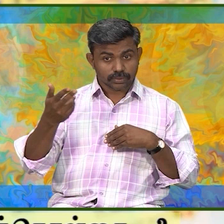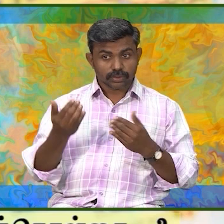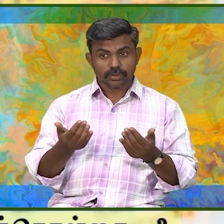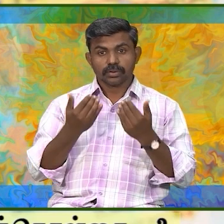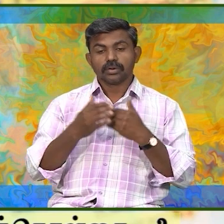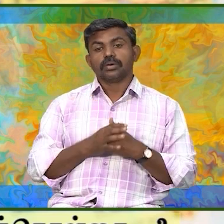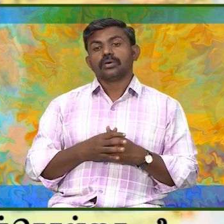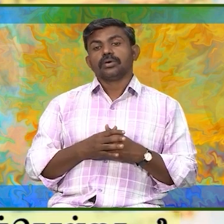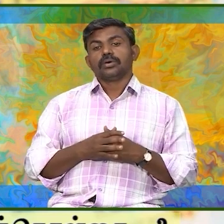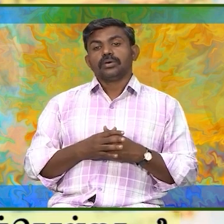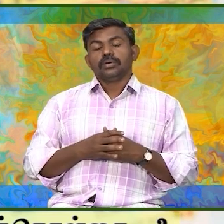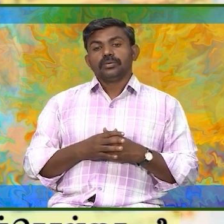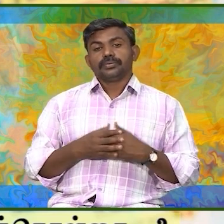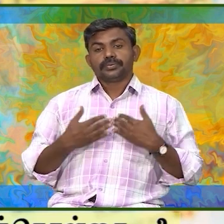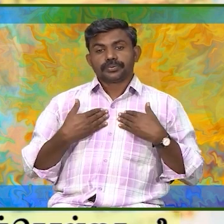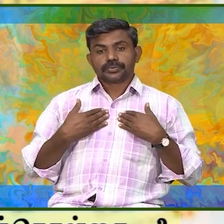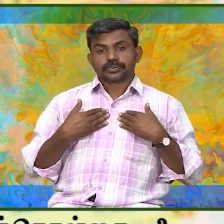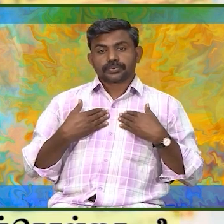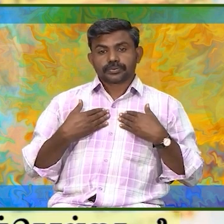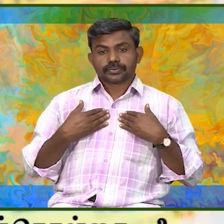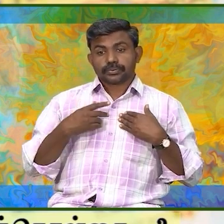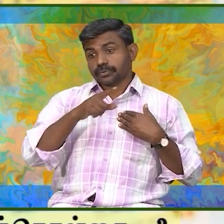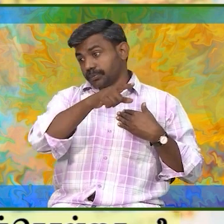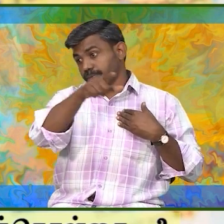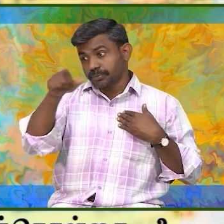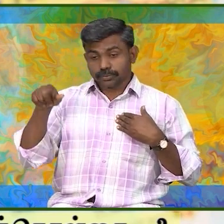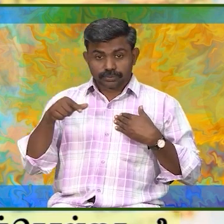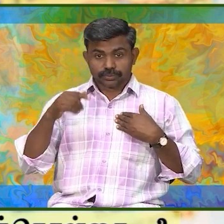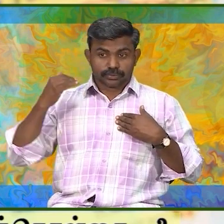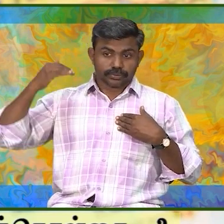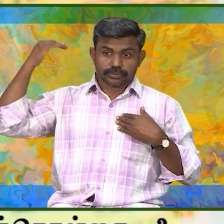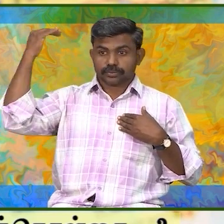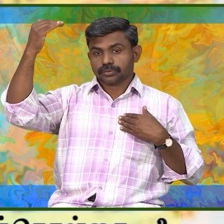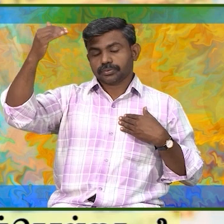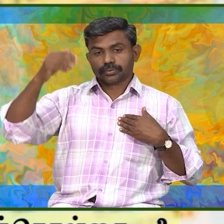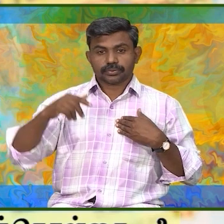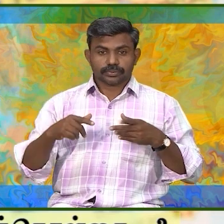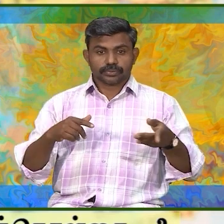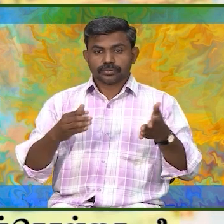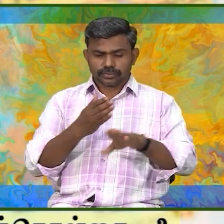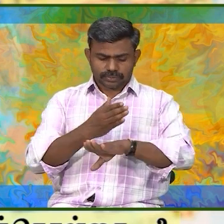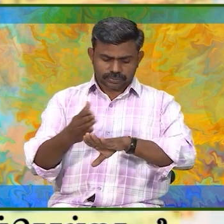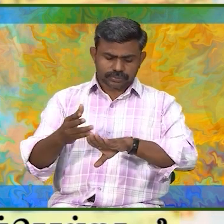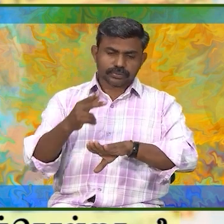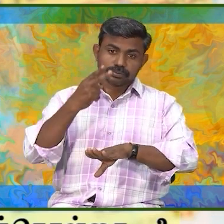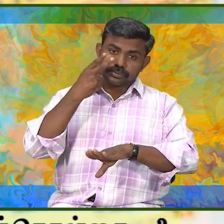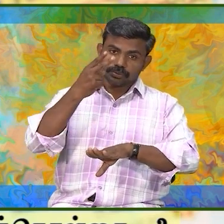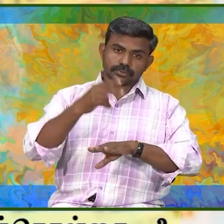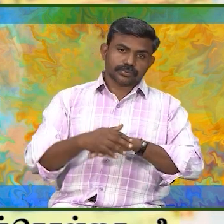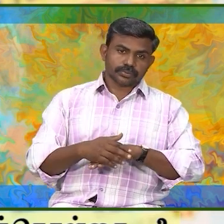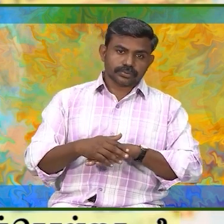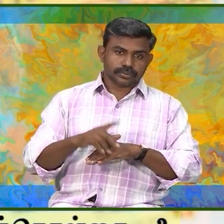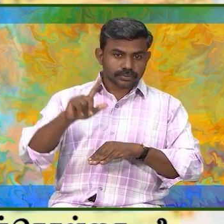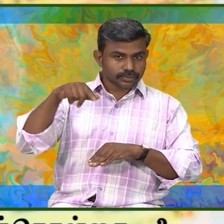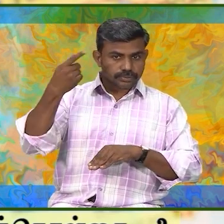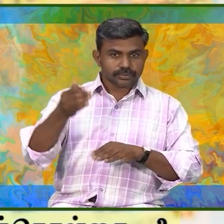இருக்கோம், நம்ம எந்த அளவில் உலகத்தில் சர்வதேச அளவில் உயர்ந்திருக்கோம், இதெல்லாம் பற்றி தெளிவாக பார்த்தோம். இதெல்லாம் நீங்கள் புக்கை ஒரு